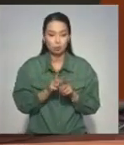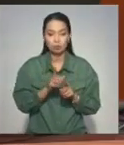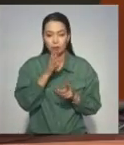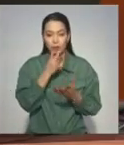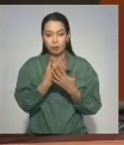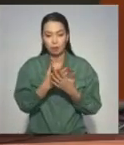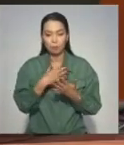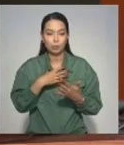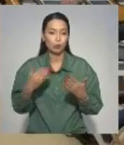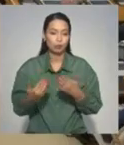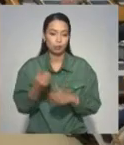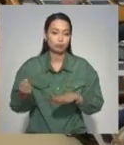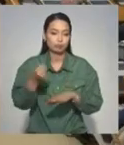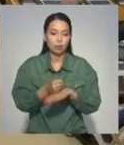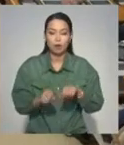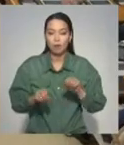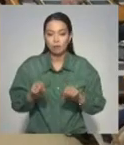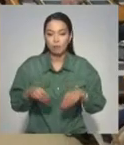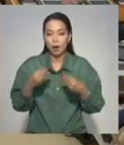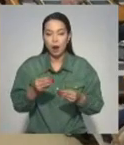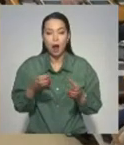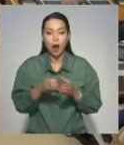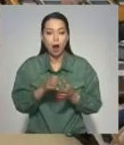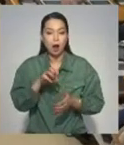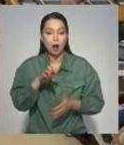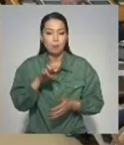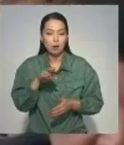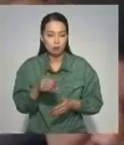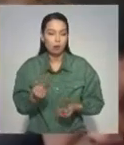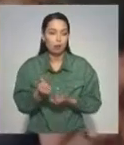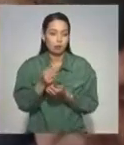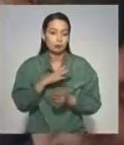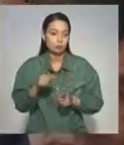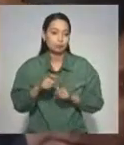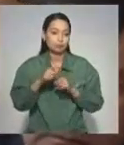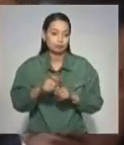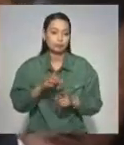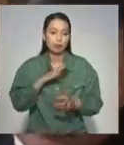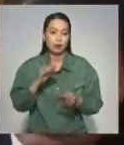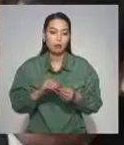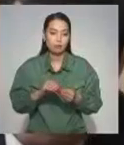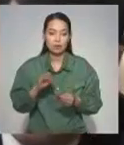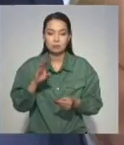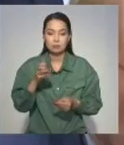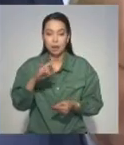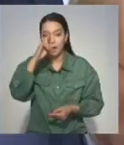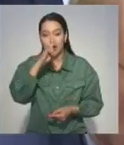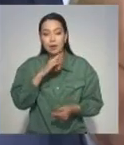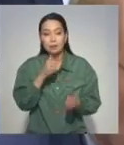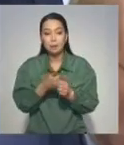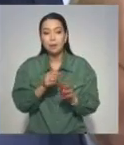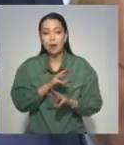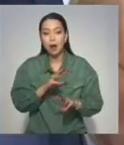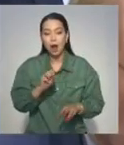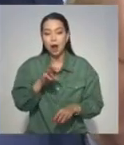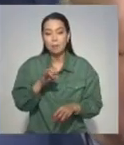оны қайта тағайындап, мүмкіндік беруді аманат партиясы құп көрді. Кандидатурасын ұсынды. Қазақстан Республикасының премьер-министрі лауазымына аманат